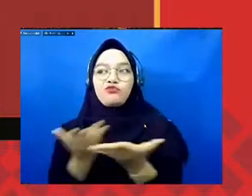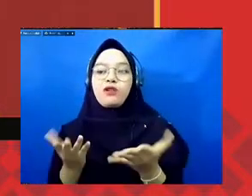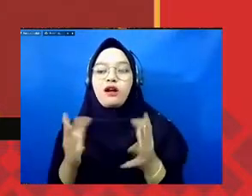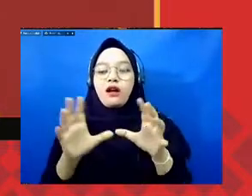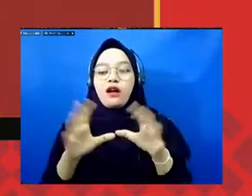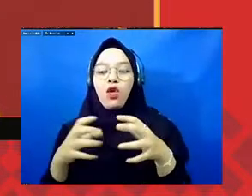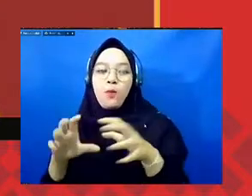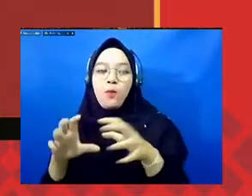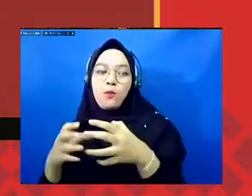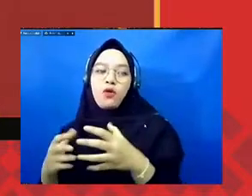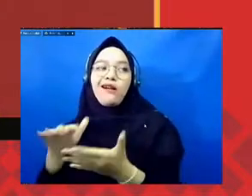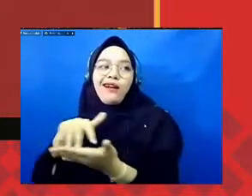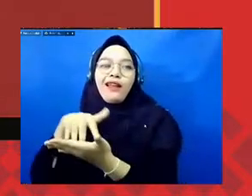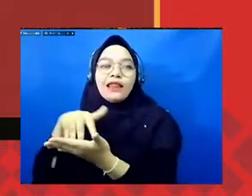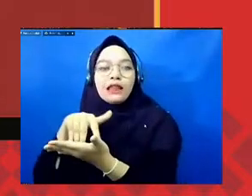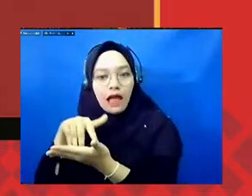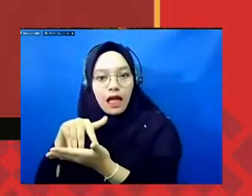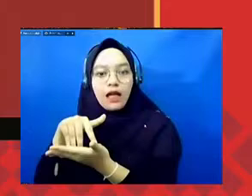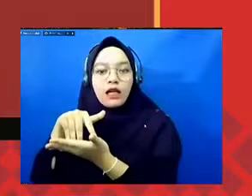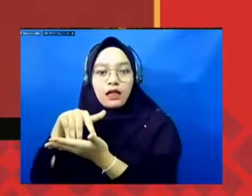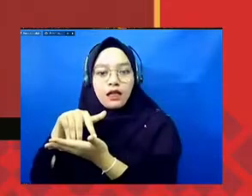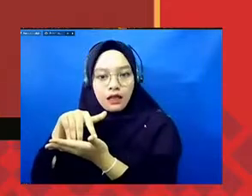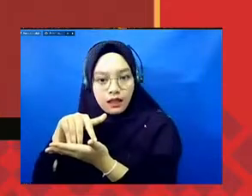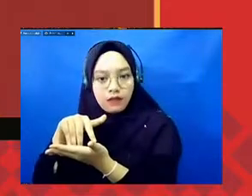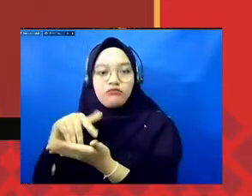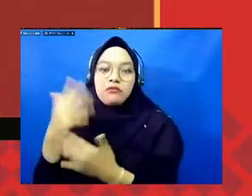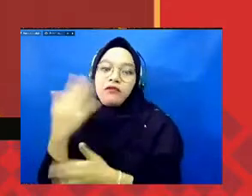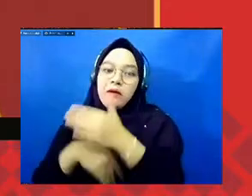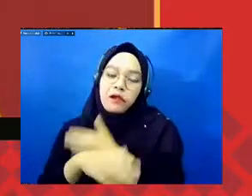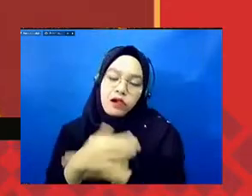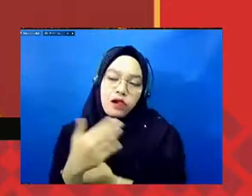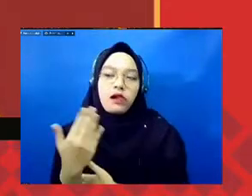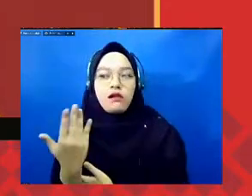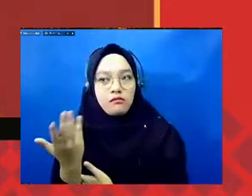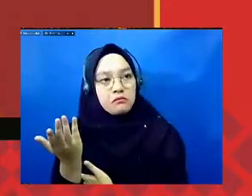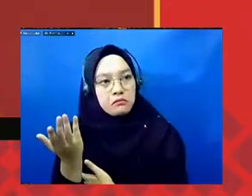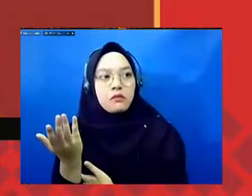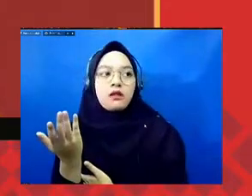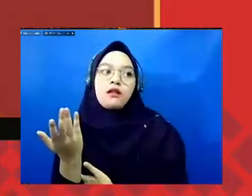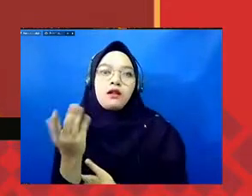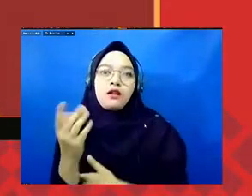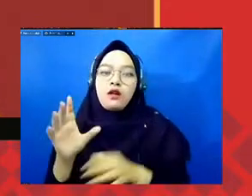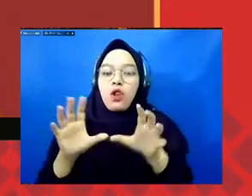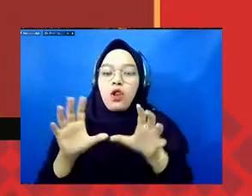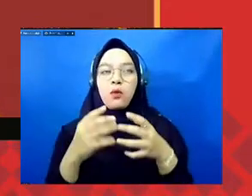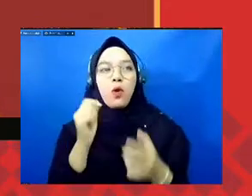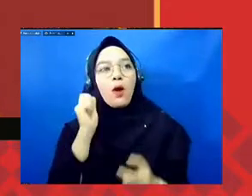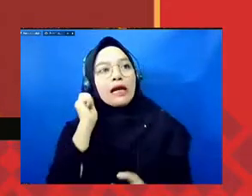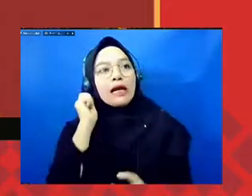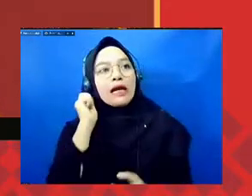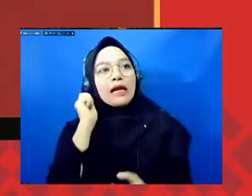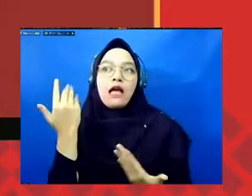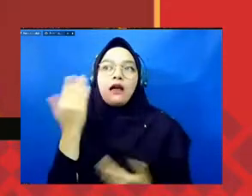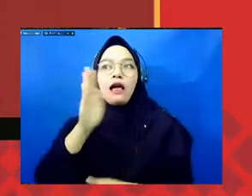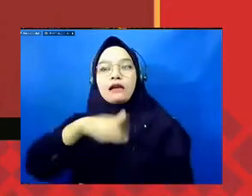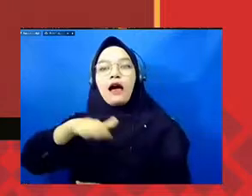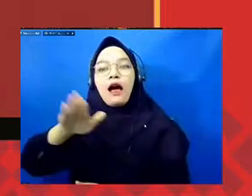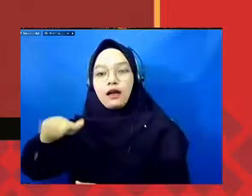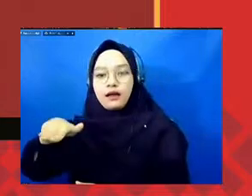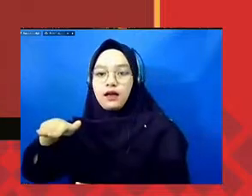kelompok rentan, yaitu disable, kelompok wanita dan anak-anak, dan